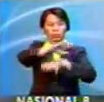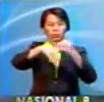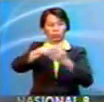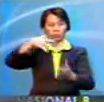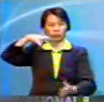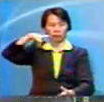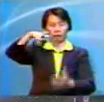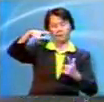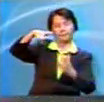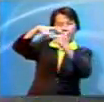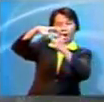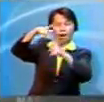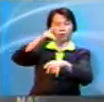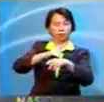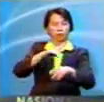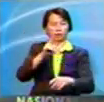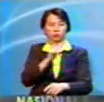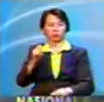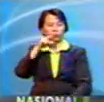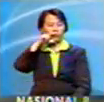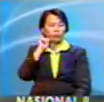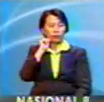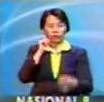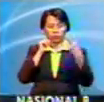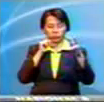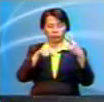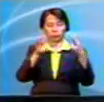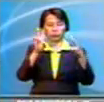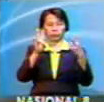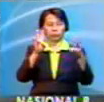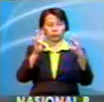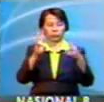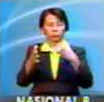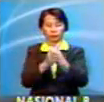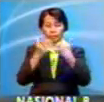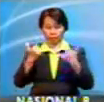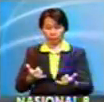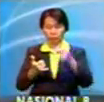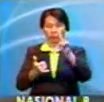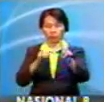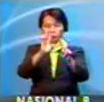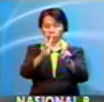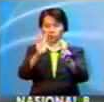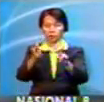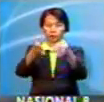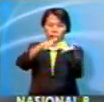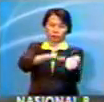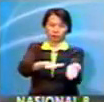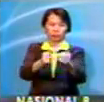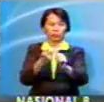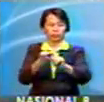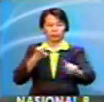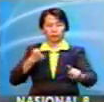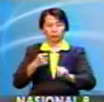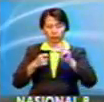pesawat itu ditembak jatuh di timur Ukraine pada 17 Julai lalu. Sehingga kini 278 jenazah